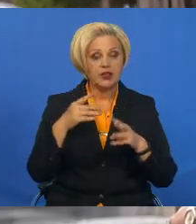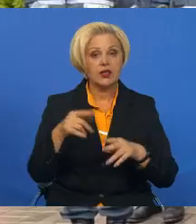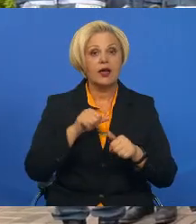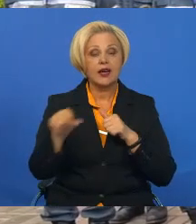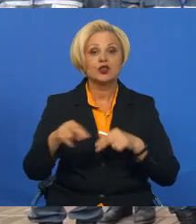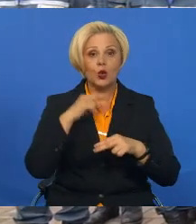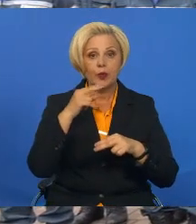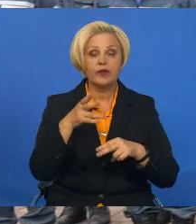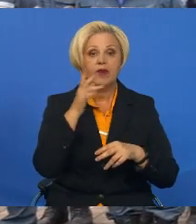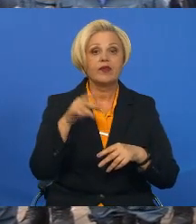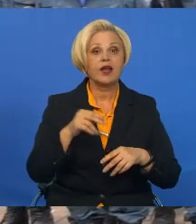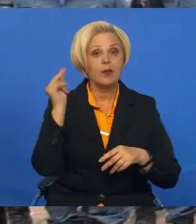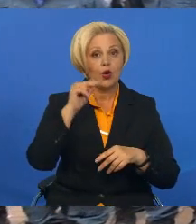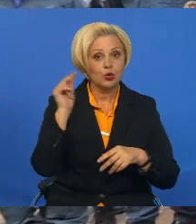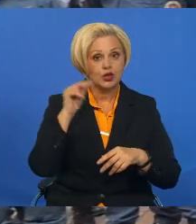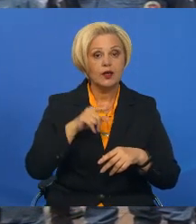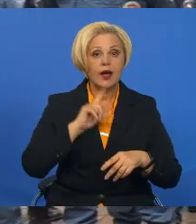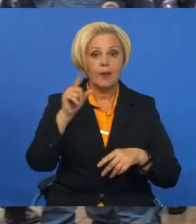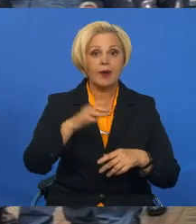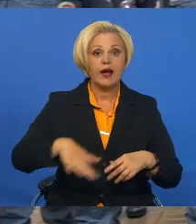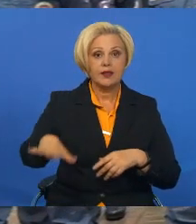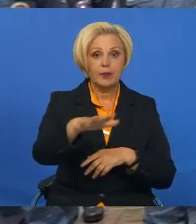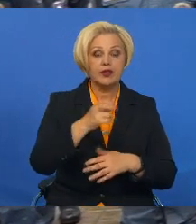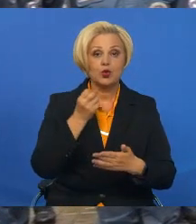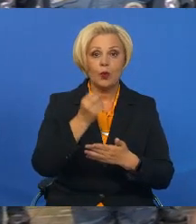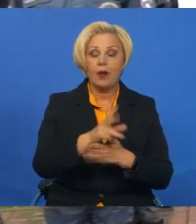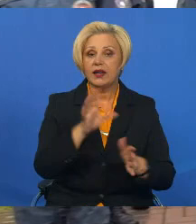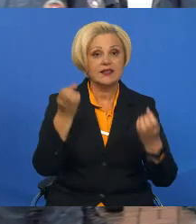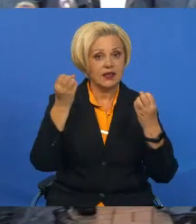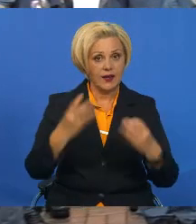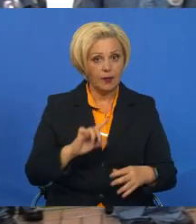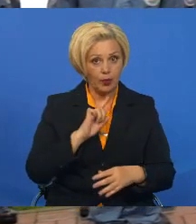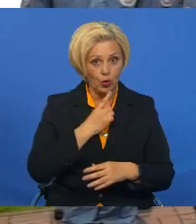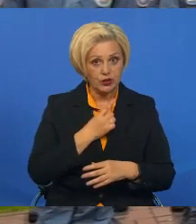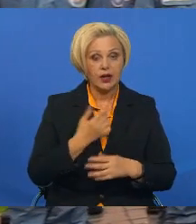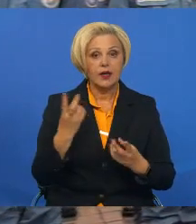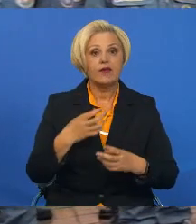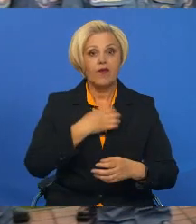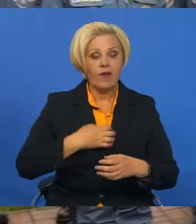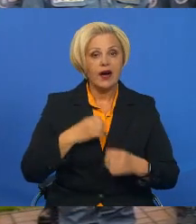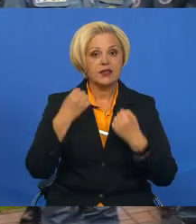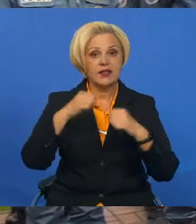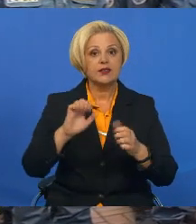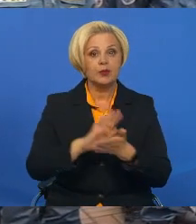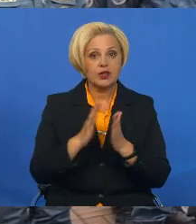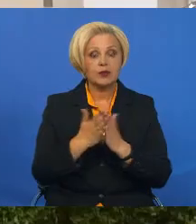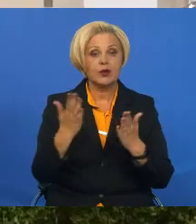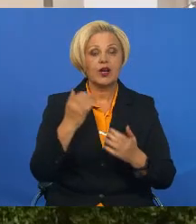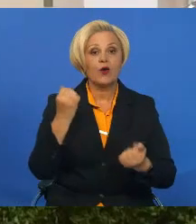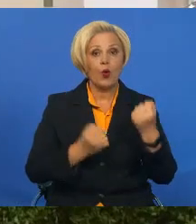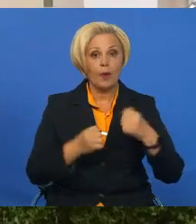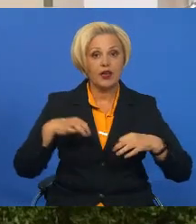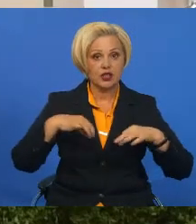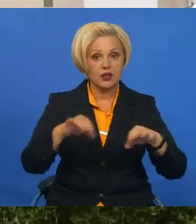асаблівая ўвага падчас вучэнняў. Праехаць па тэрыторыі бальніцы задача не з простых. І вельмі важна пазбегнуць сітуацыі, пры якой пажарнай